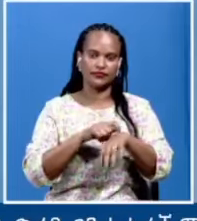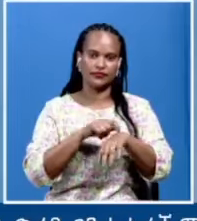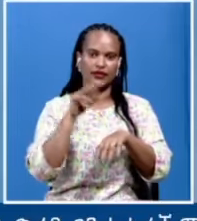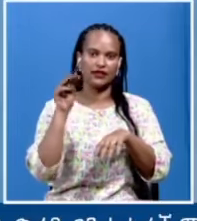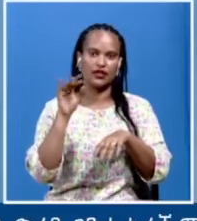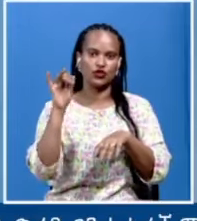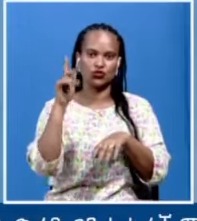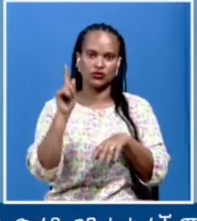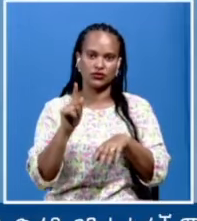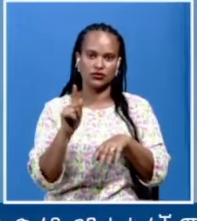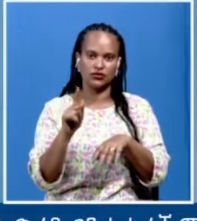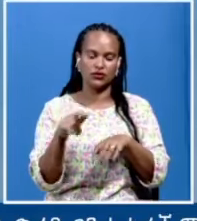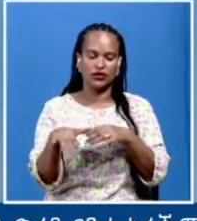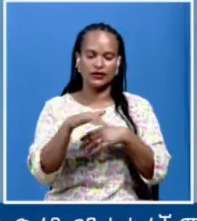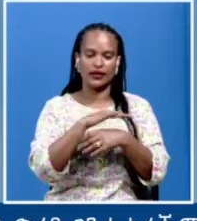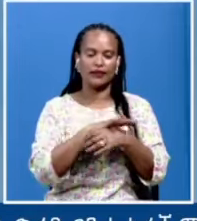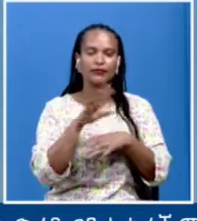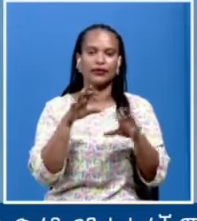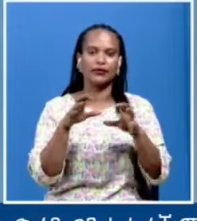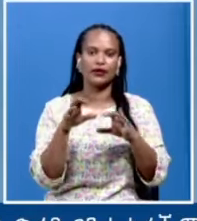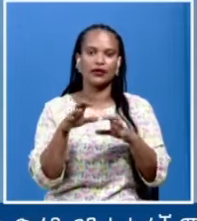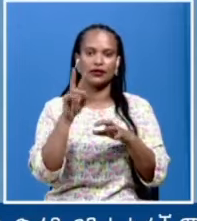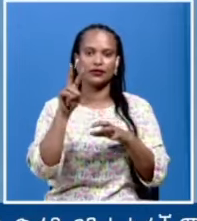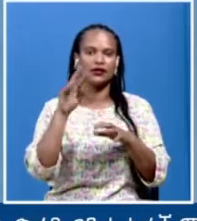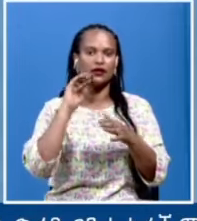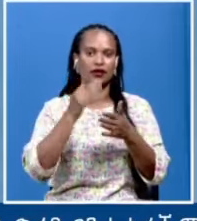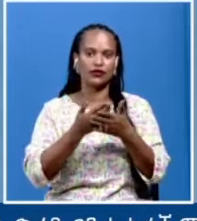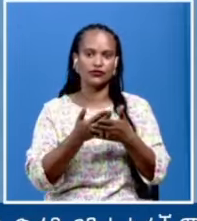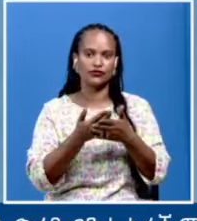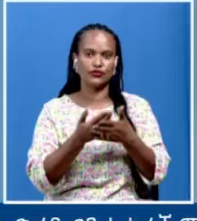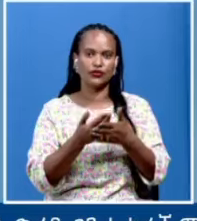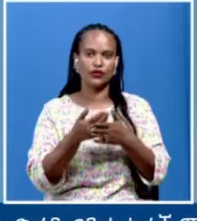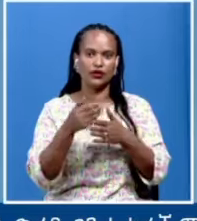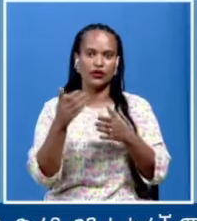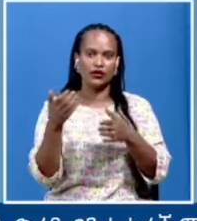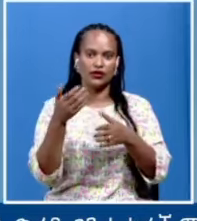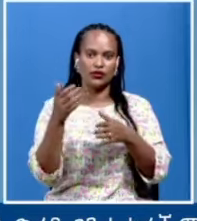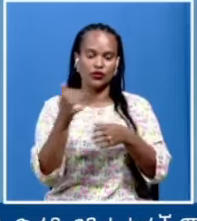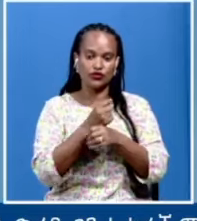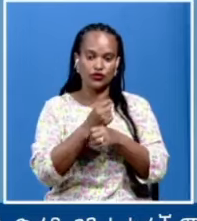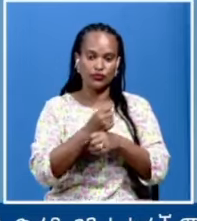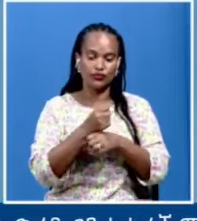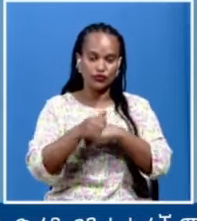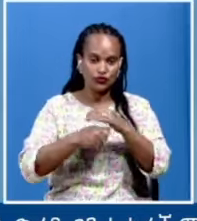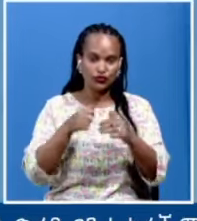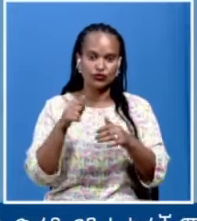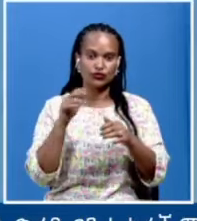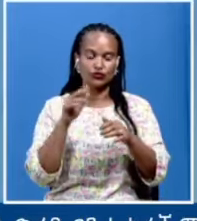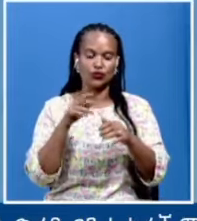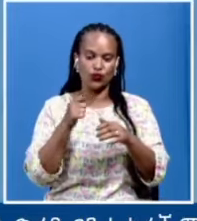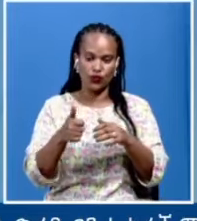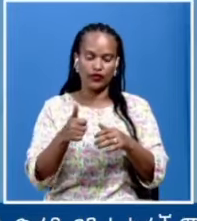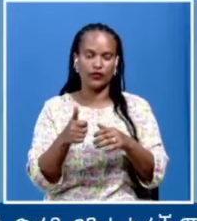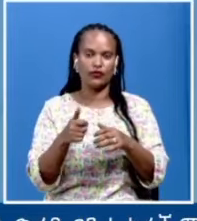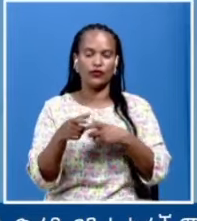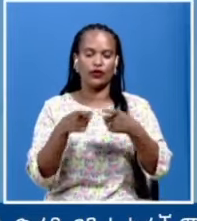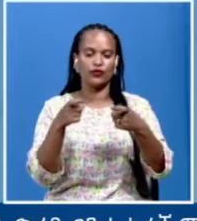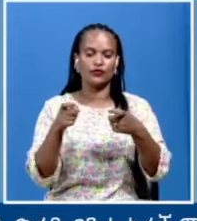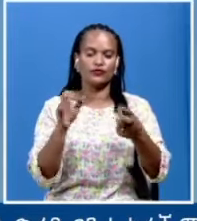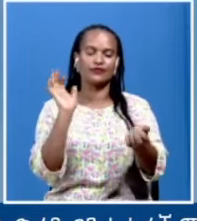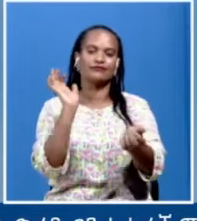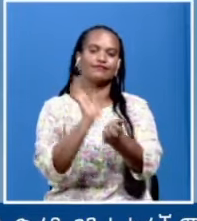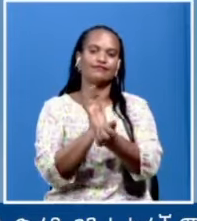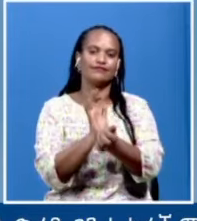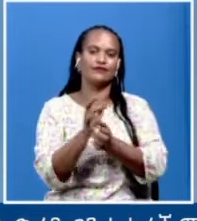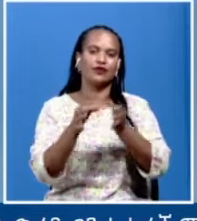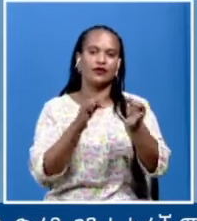ጣብያ ሳሱን ጸልማት ጉልዋ በምግባር ካብ 2 ደቂ ኣንስትዮ ኸሲሮም ክስወሩ ክብሉ ኢድ ብኢድ ብህዝብን ኣካላት ጸጥታን ኣብ ቁፅፅር ሕጊ